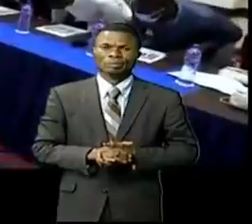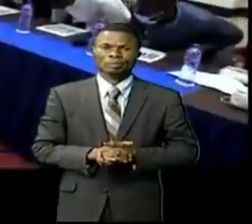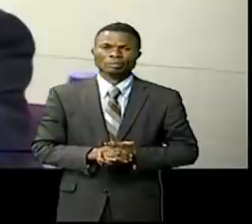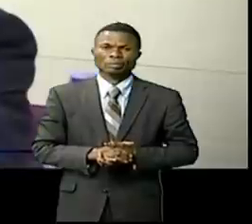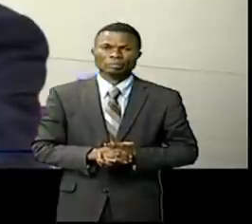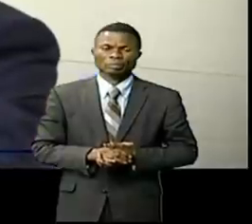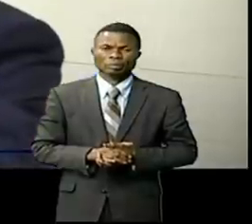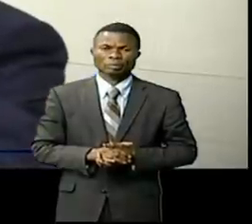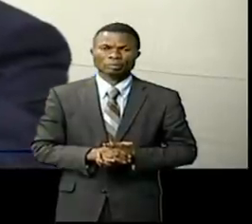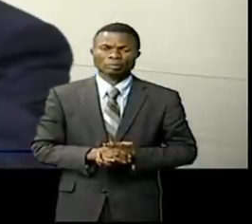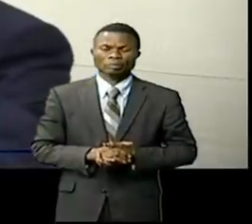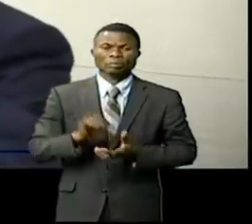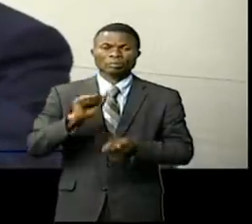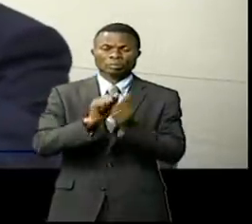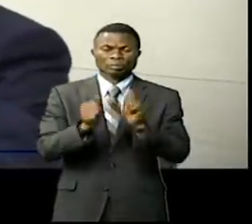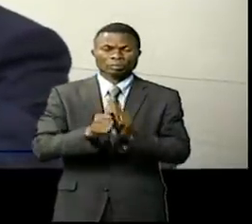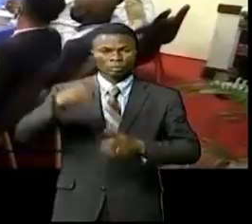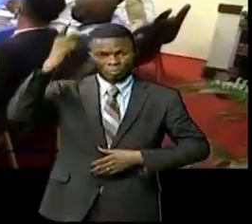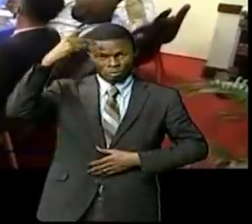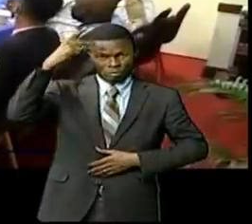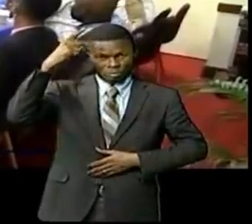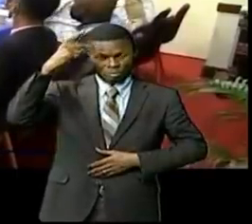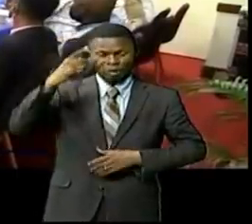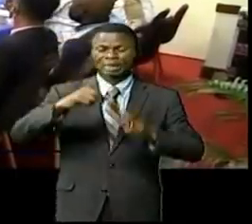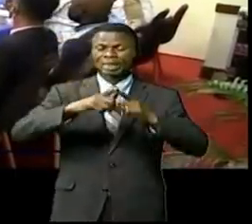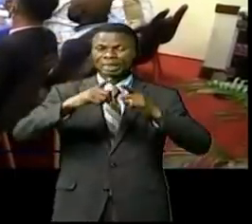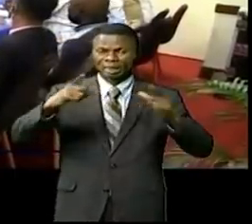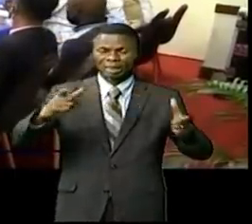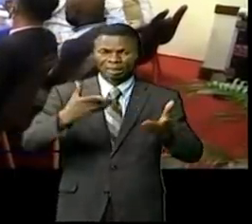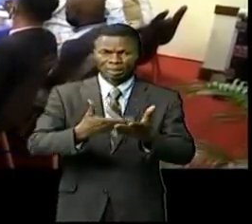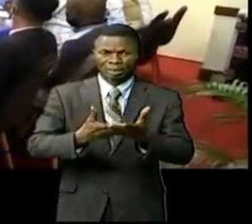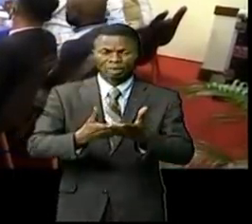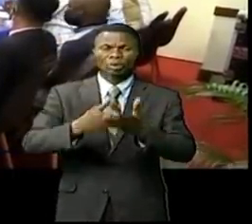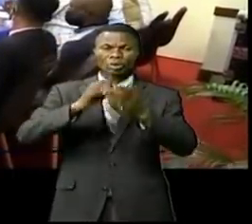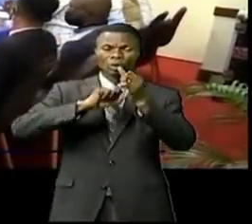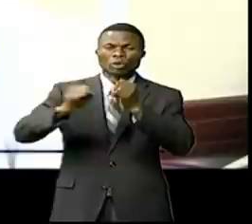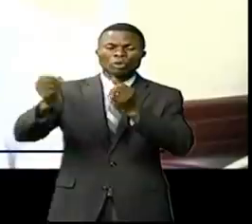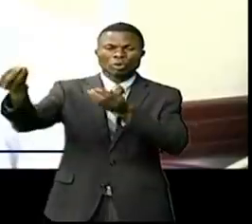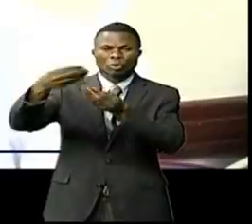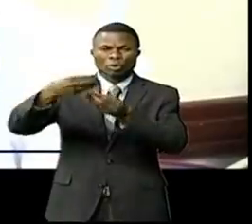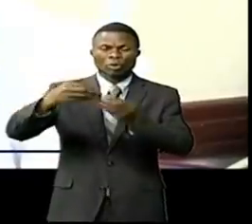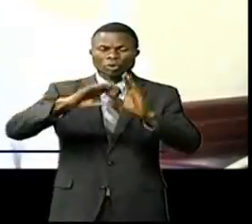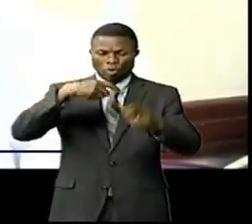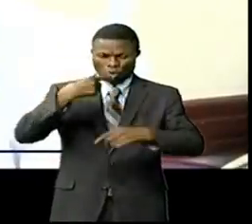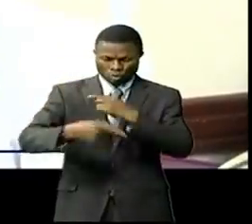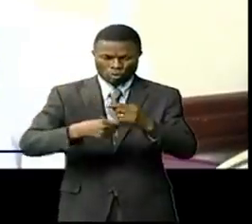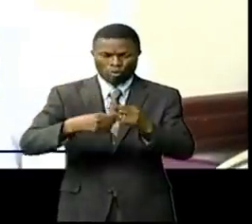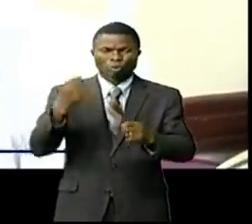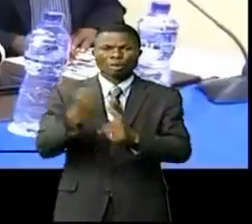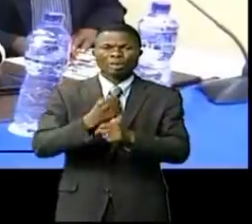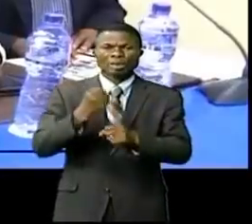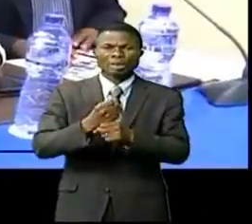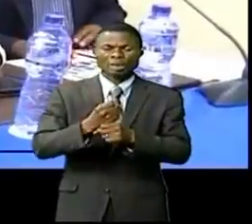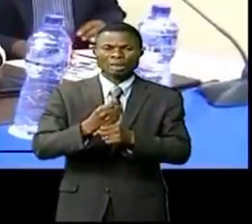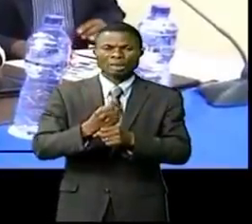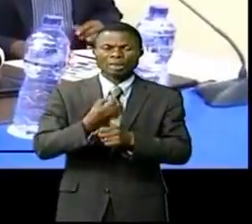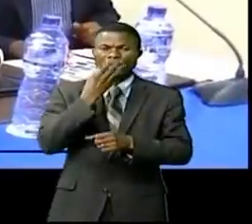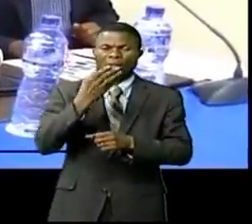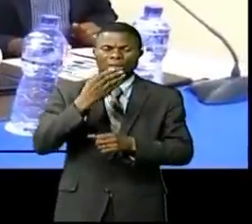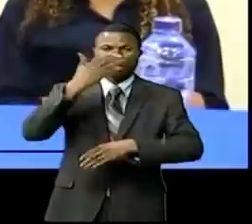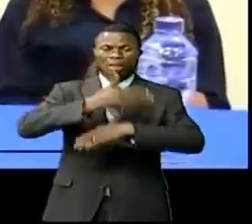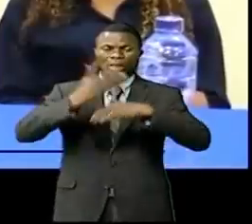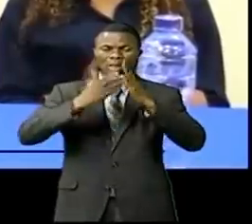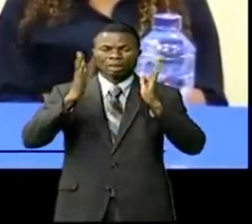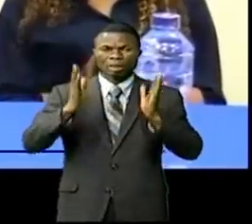Bouge et les enjeux politiques sont des tailles. Les mobilisateurs se mettent déjà en première ligne les cas des bâtisseurs